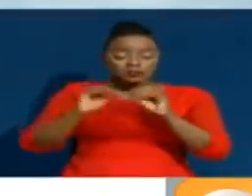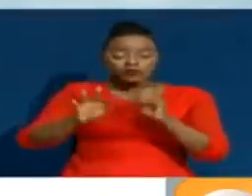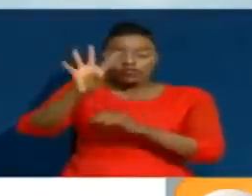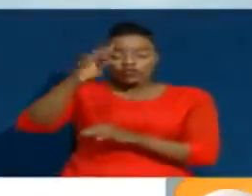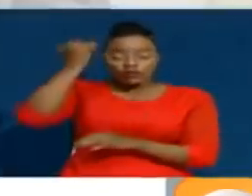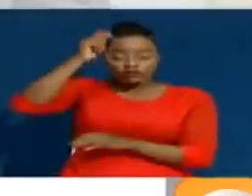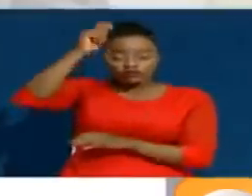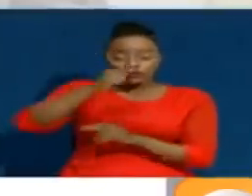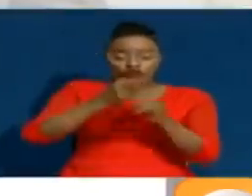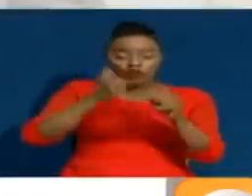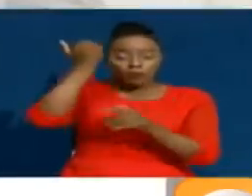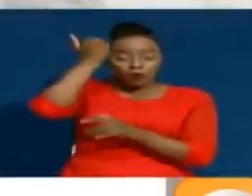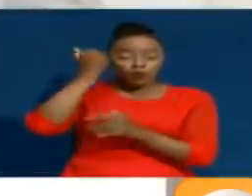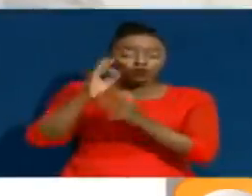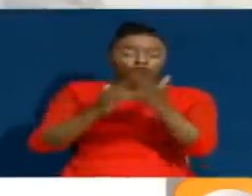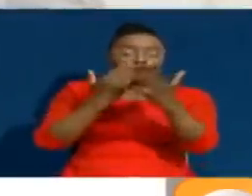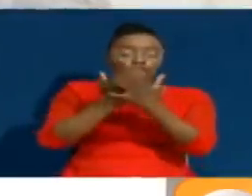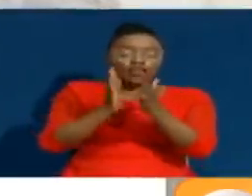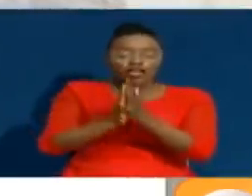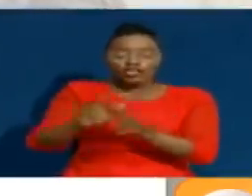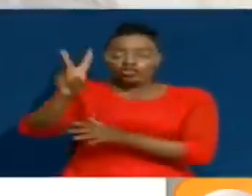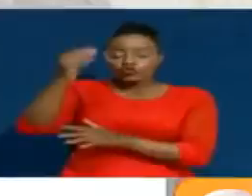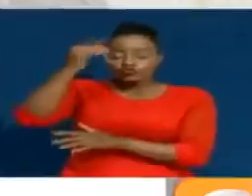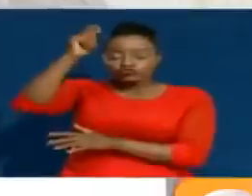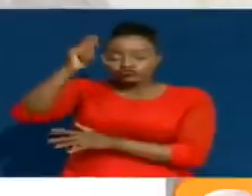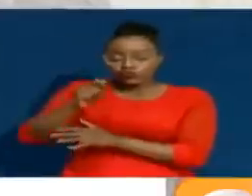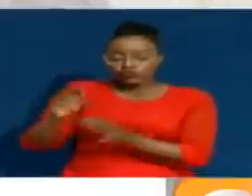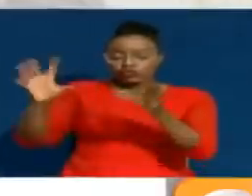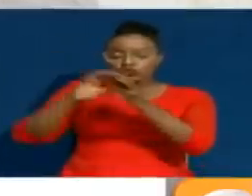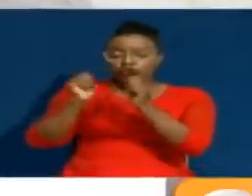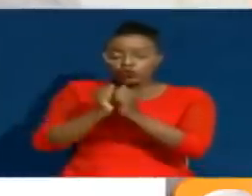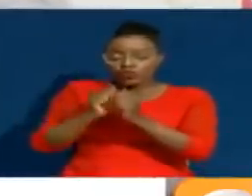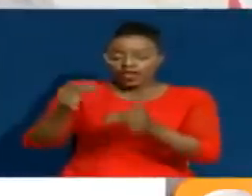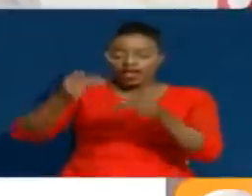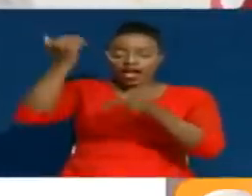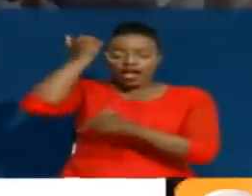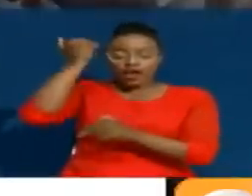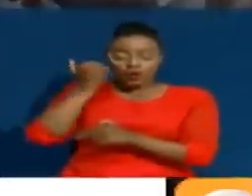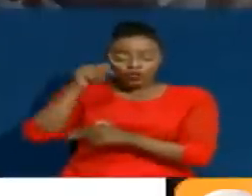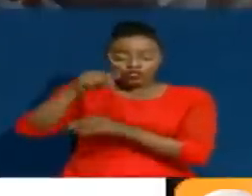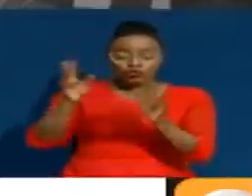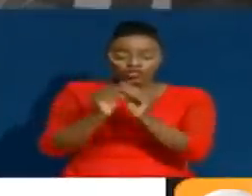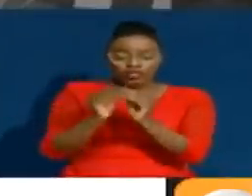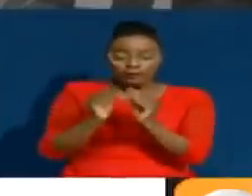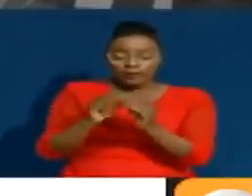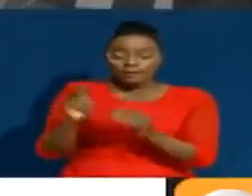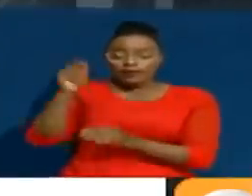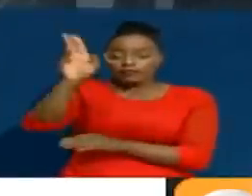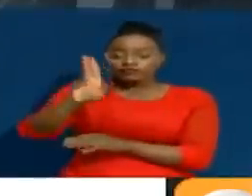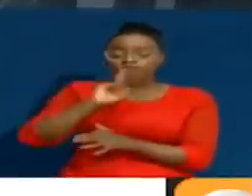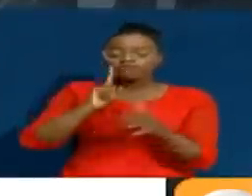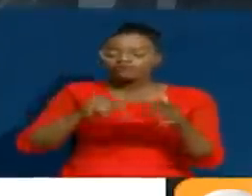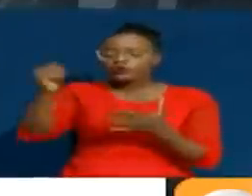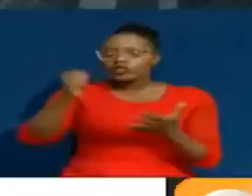wanne kama majaji wa mahakama ya rufaa na mahakimu wawili kujiunga na majaji wa mahakama kuu. Katika kikao cha leo, rais